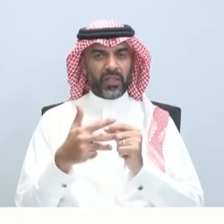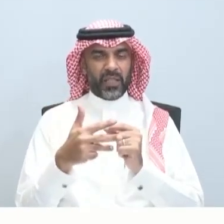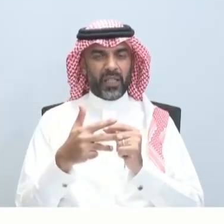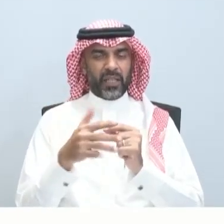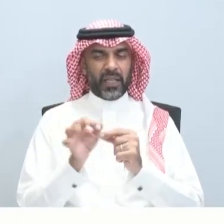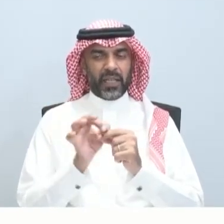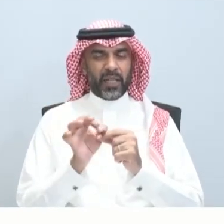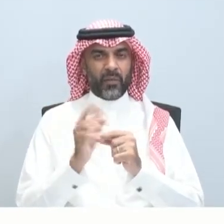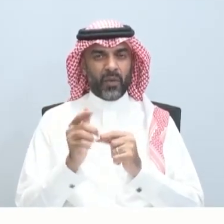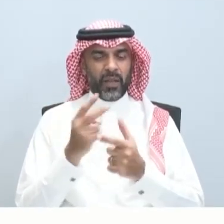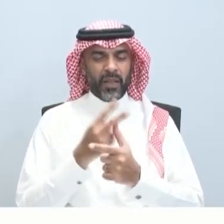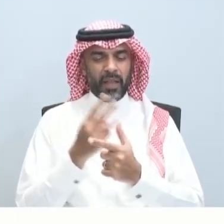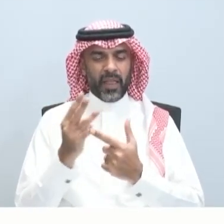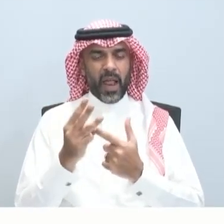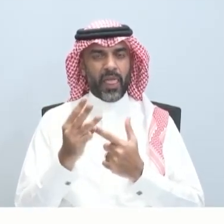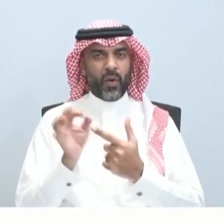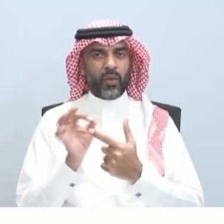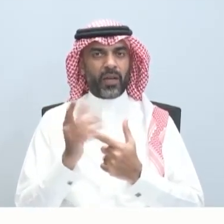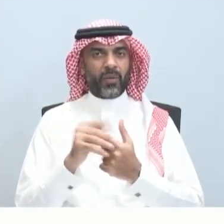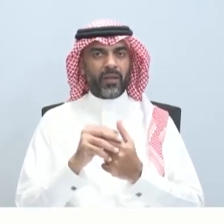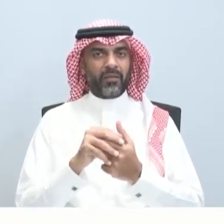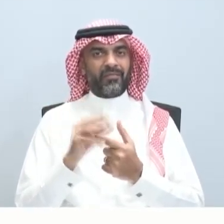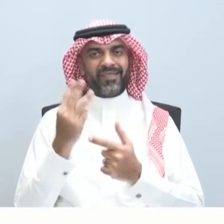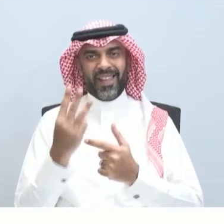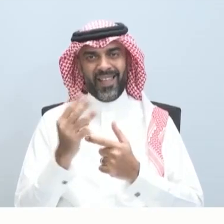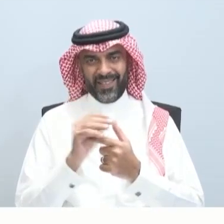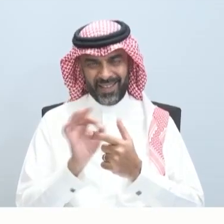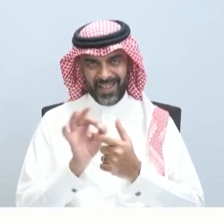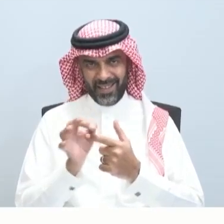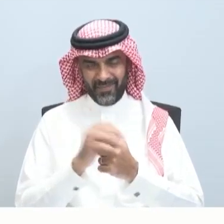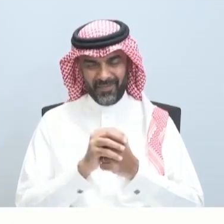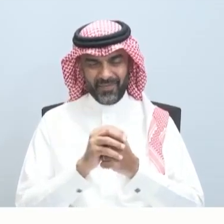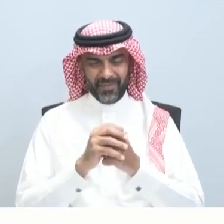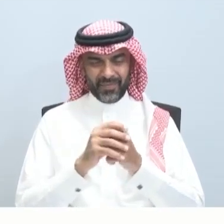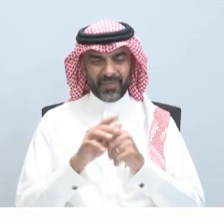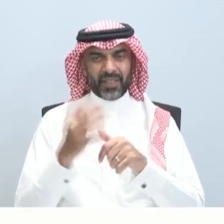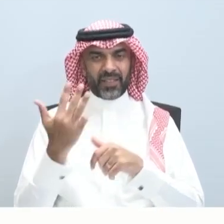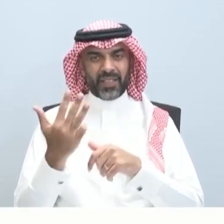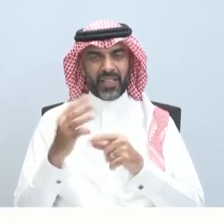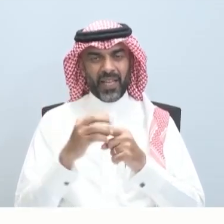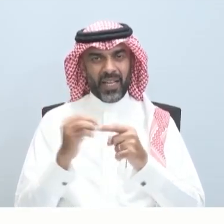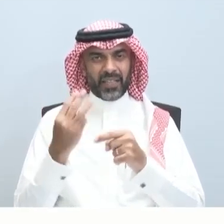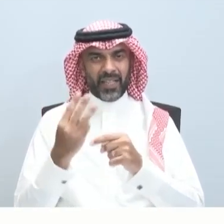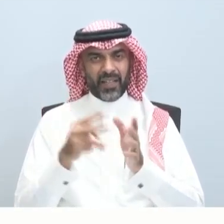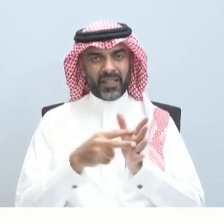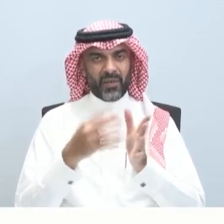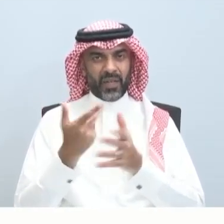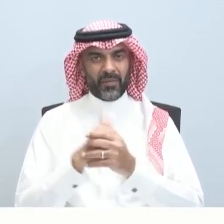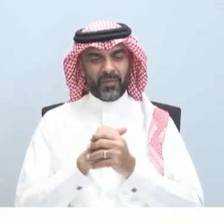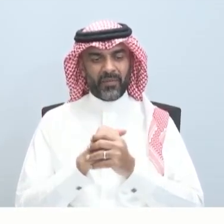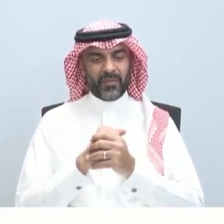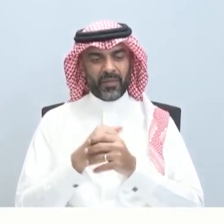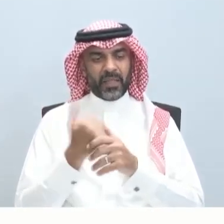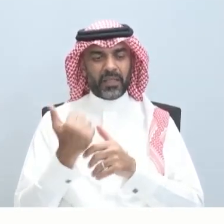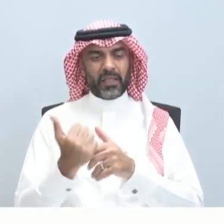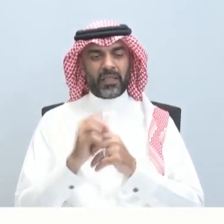نقربها الى اقرب احد فستكون كم ثلاثه بارك الله فيكم تسعه مطروحا منها ثلاثه تساوي كم